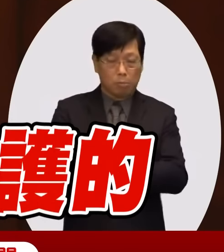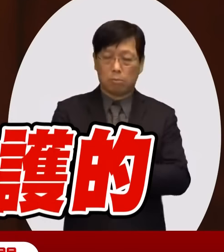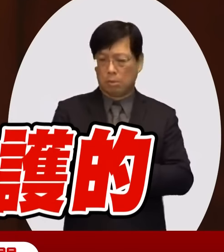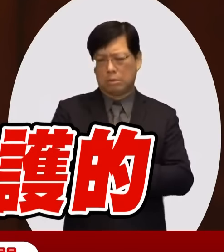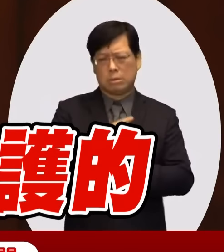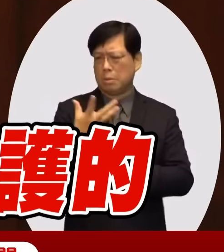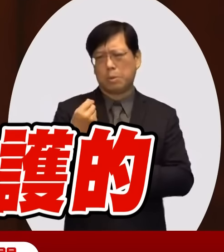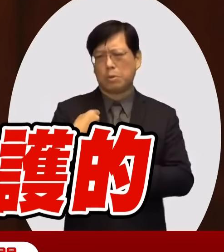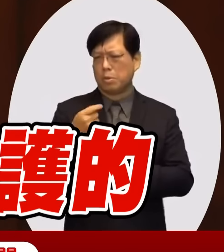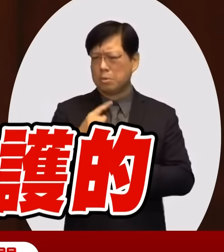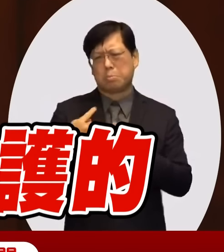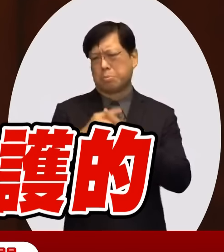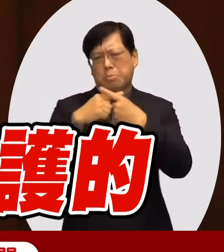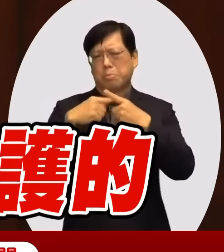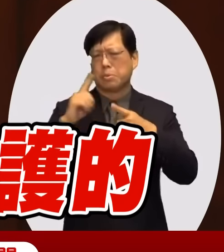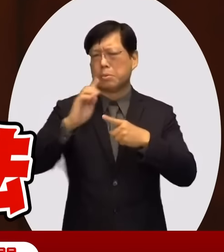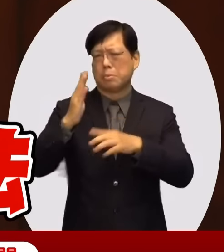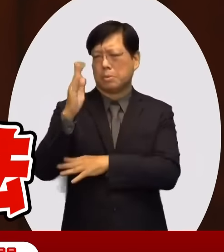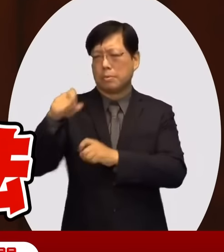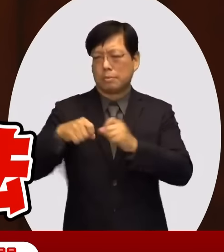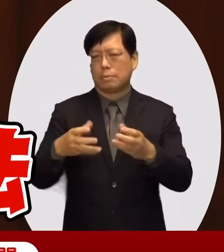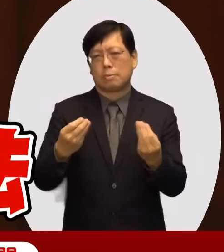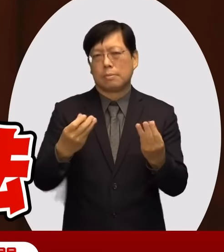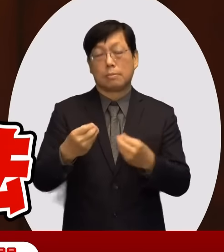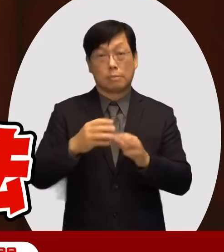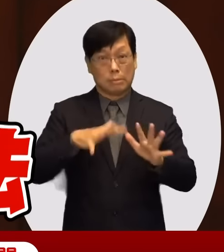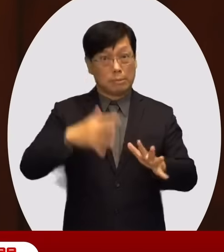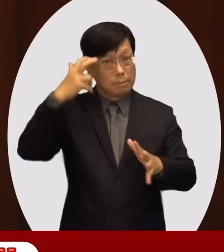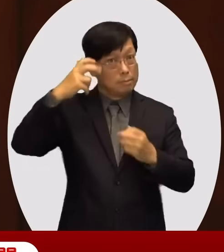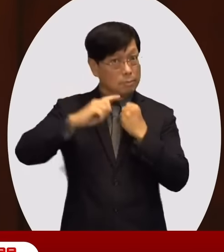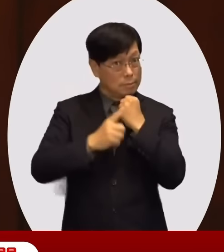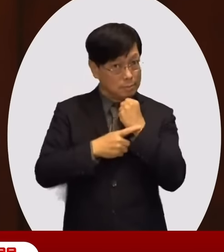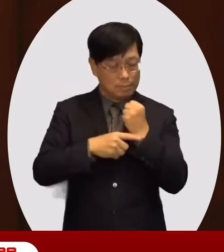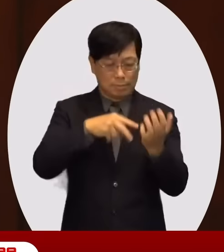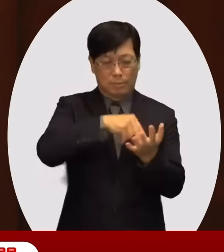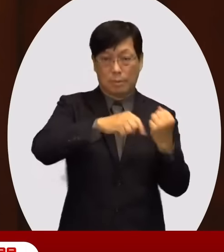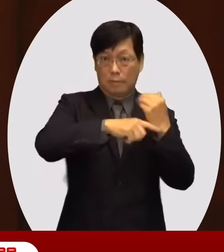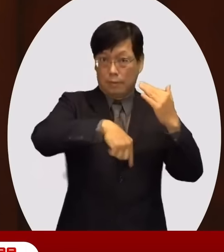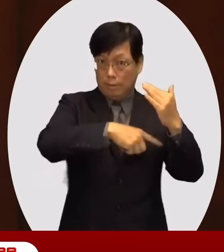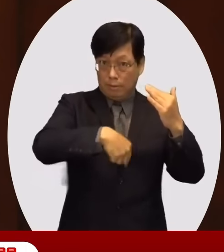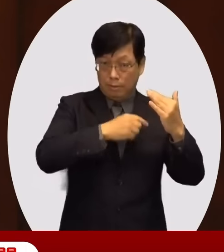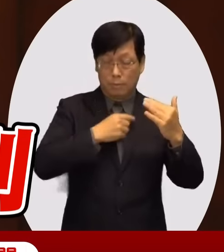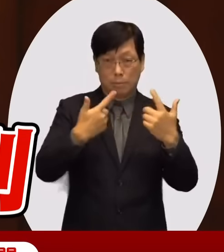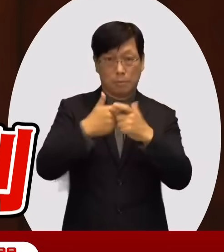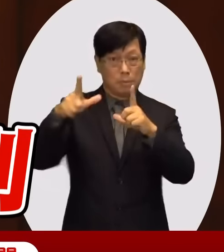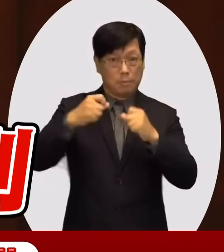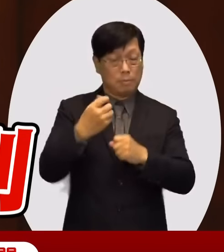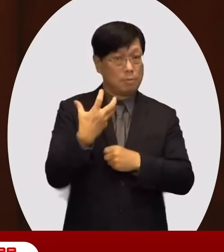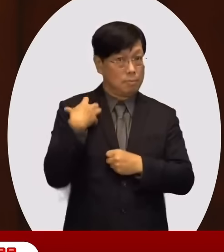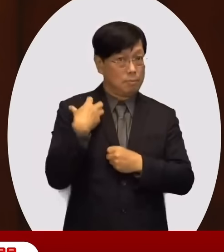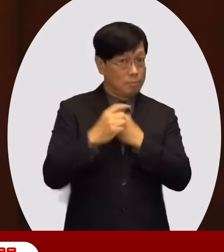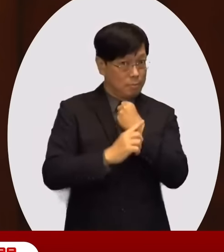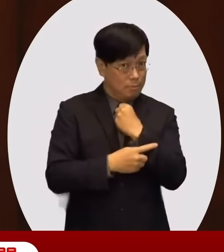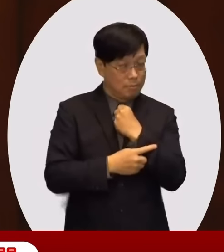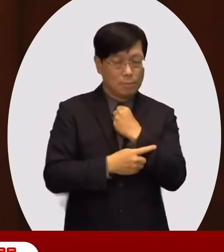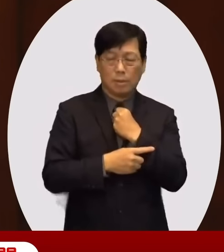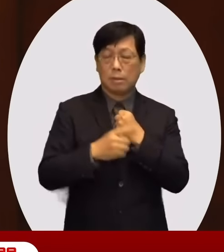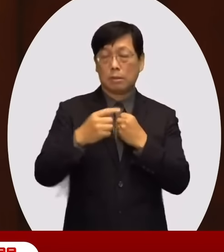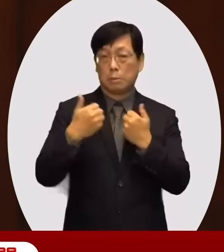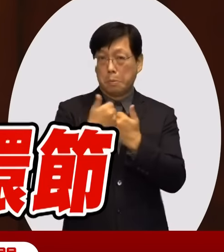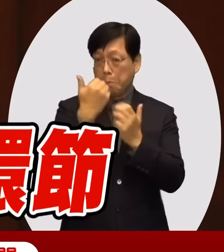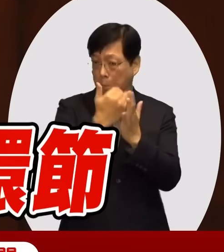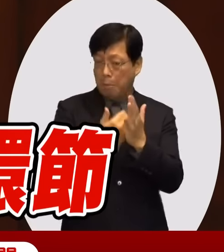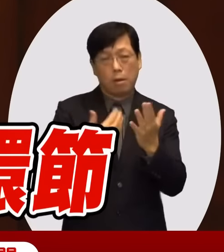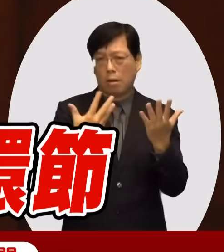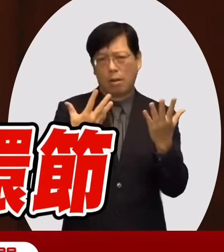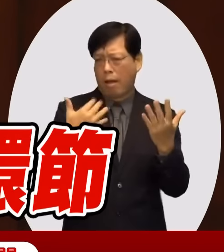有什么政策需要去辩护的。而目前的宪法跟立法院的质询行使法还有议事规则也都没有行政官